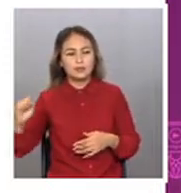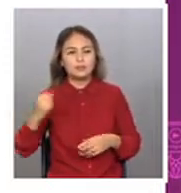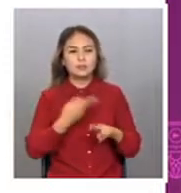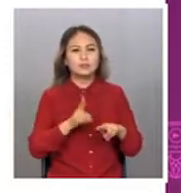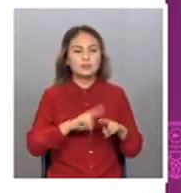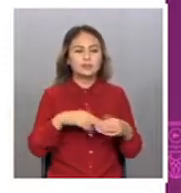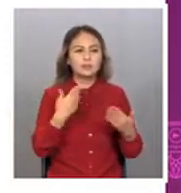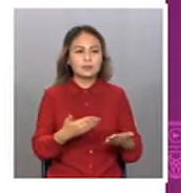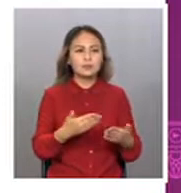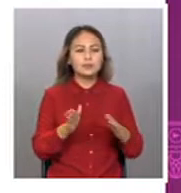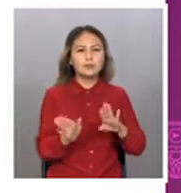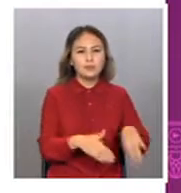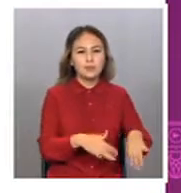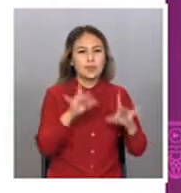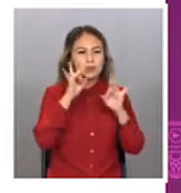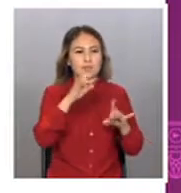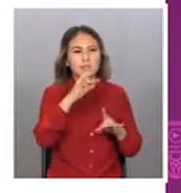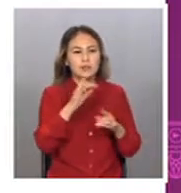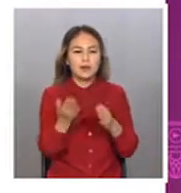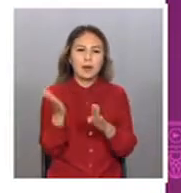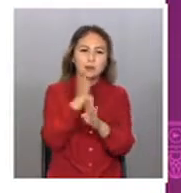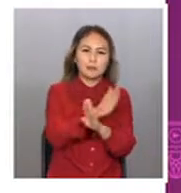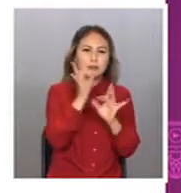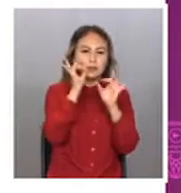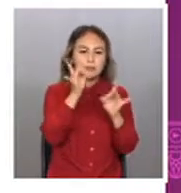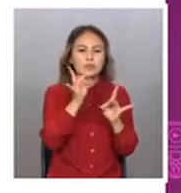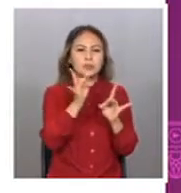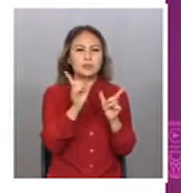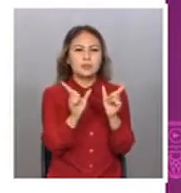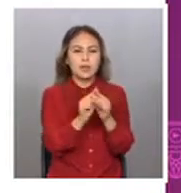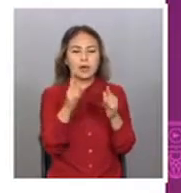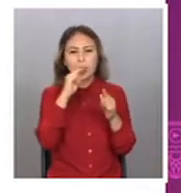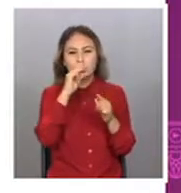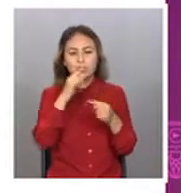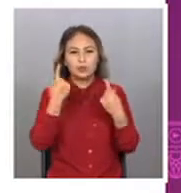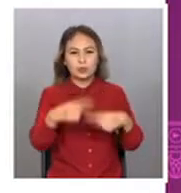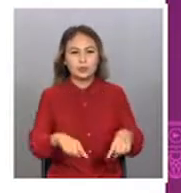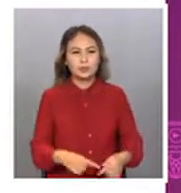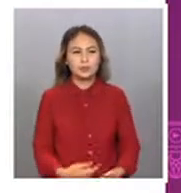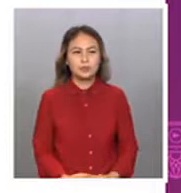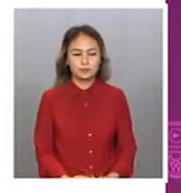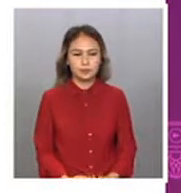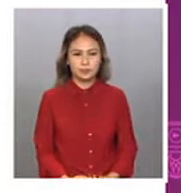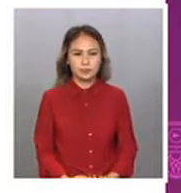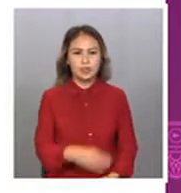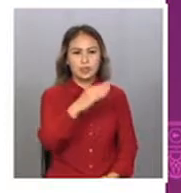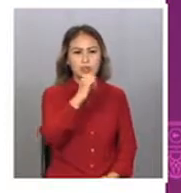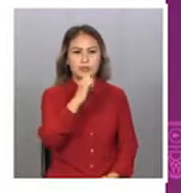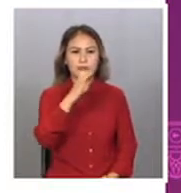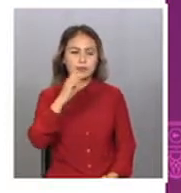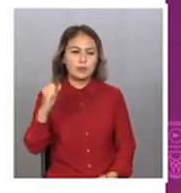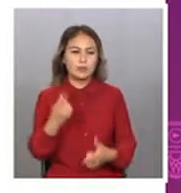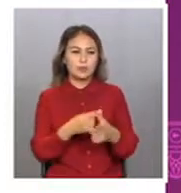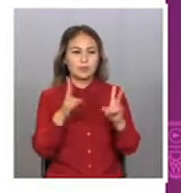жерде кейінгі дыбыс алдыңғы дыбысқа әсер етіп, айтылғанда өзгеріске ұшырап, жасса деп